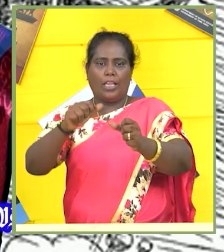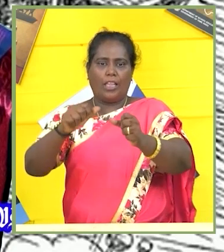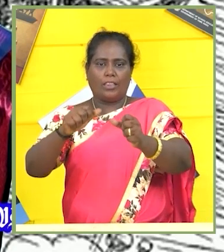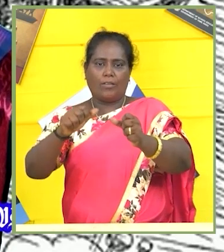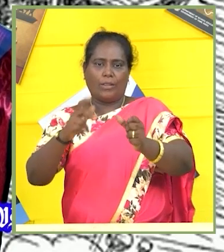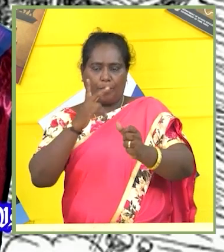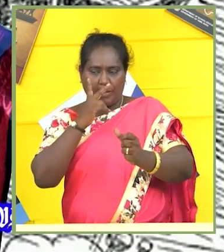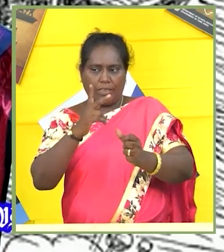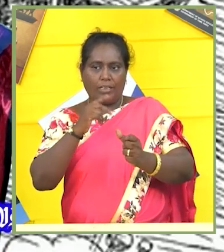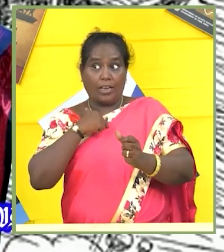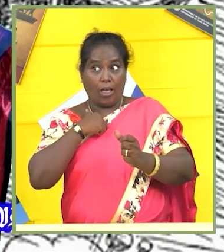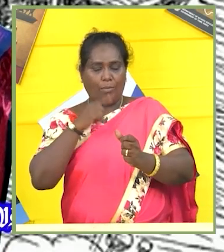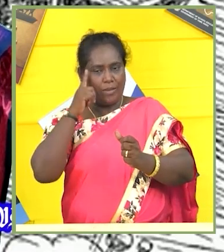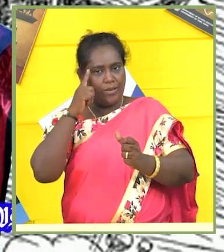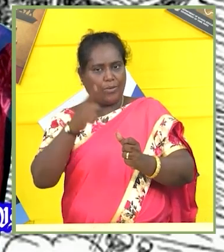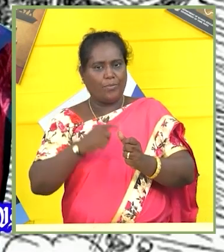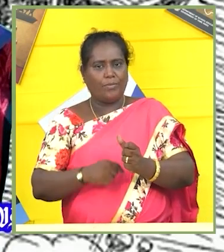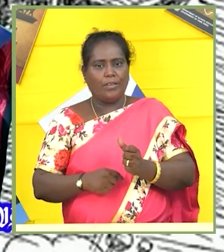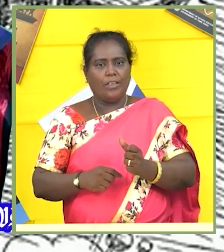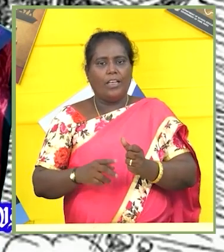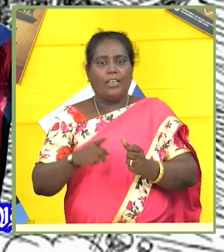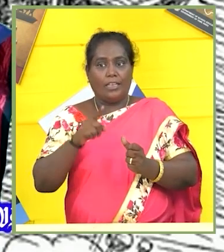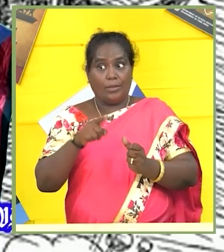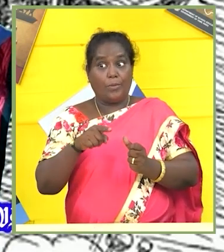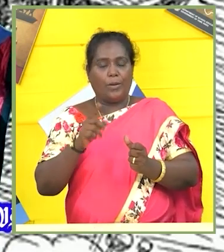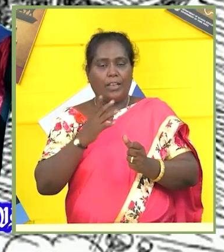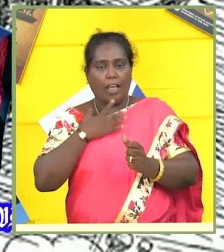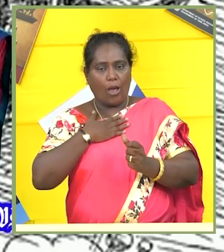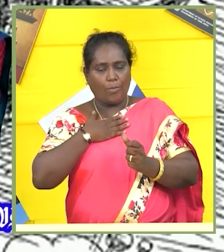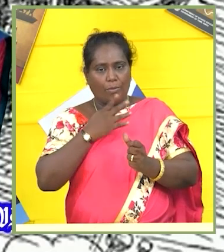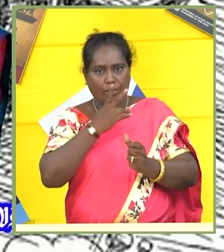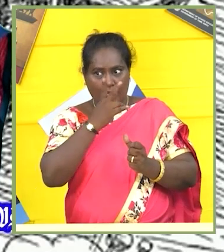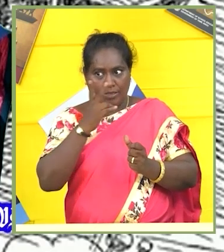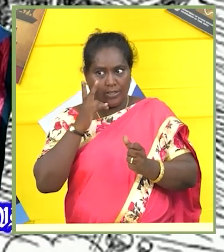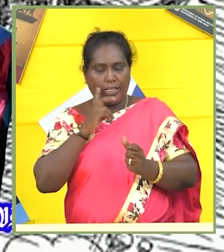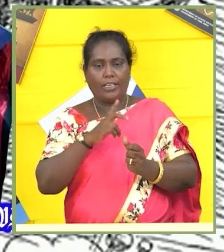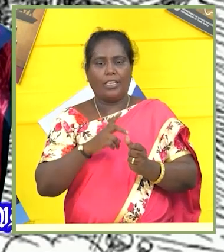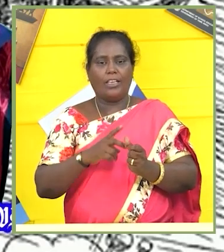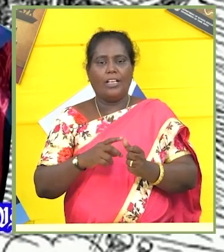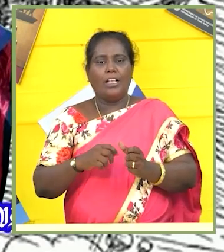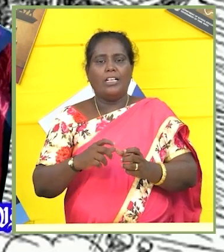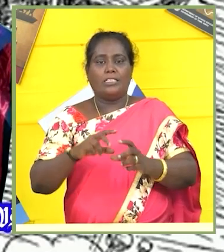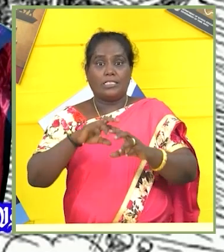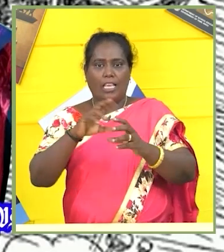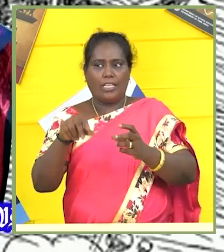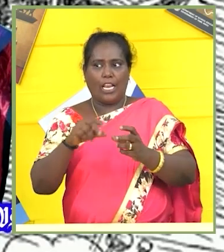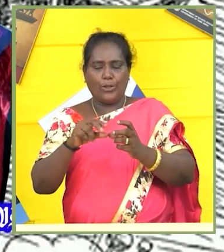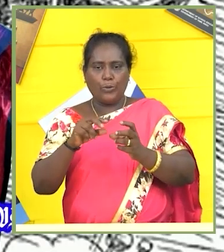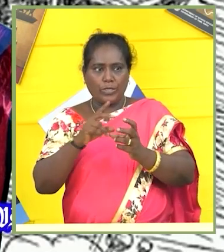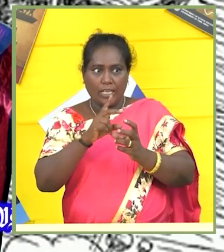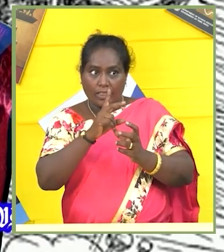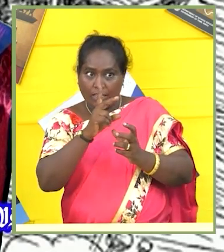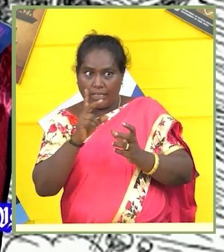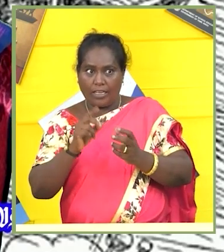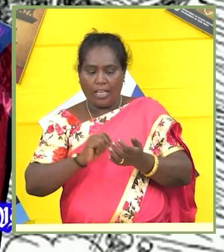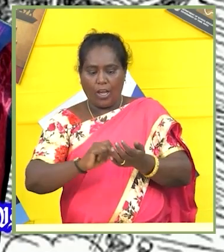வெளிப்படுத்தும் வீர விளையாட்டான ஏறு தழுவுதல் பற்றி இதுவரை கண்டோம். நீங்களும் உங்கள் பகுதியில் கண்டு கழித்த ஏறு